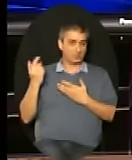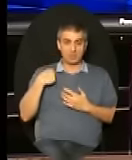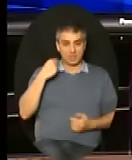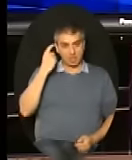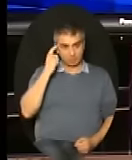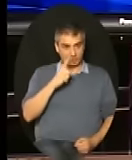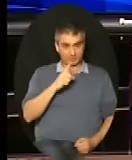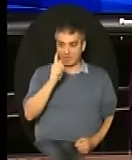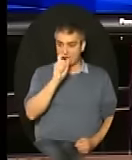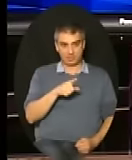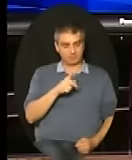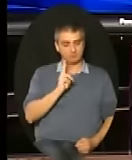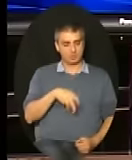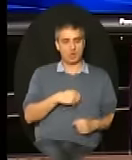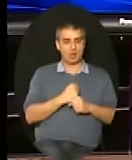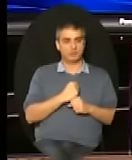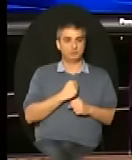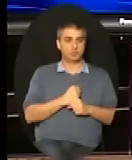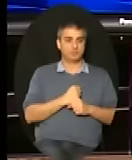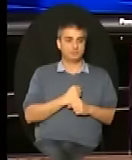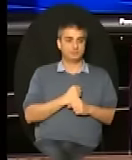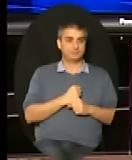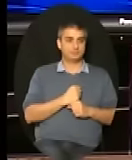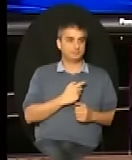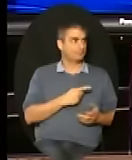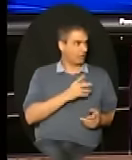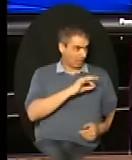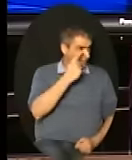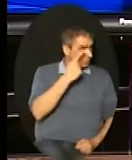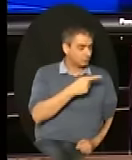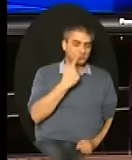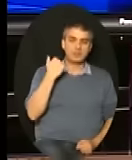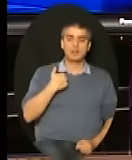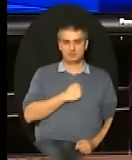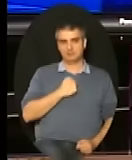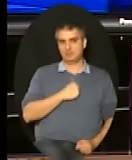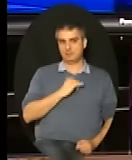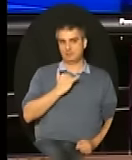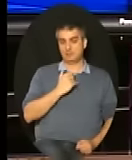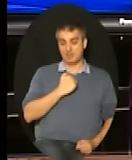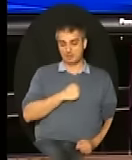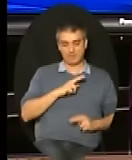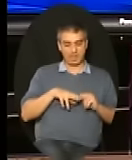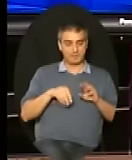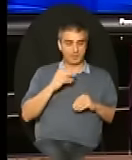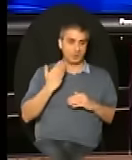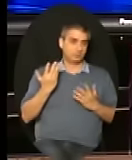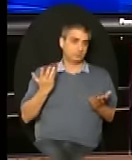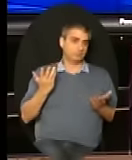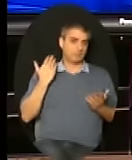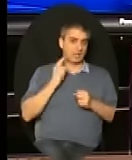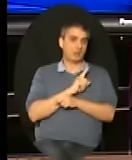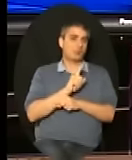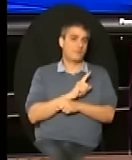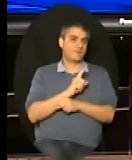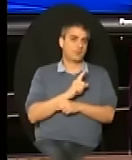חושבת שהוא אדם שיכול לעשות את זה. עדיין לצערי, את חושבת? לצערי, כן, לצערי אחרי הבחירות הייתה תקופה